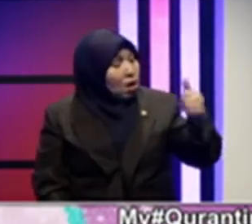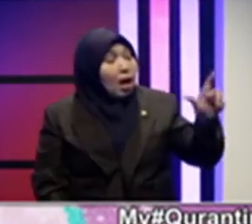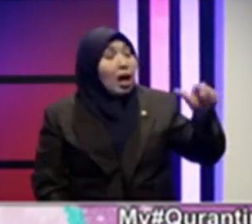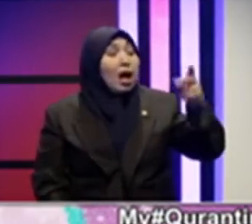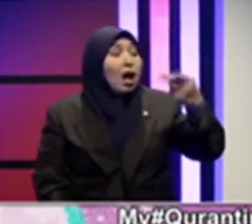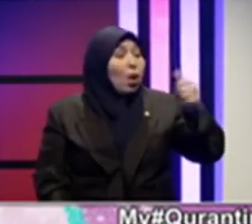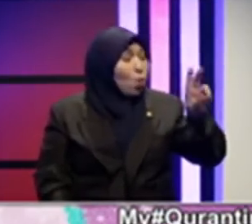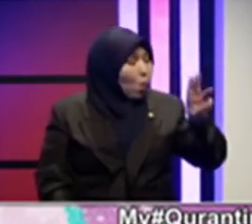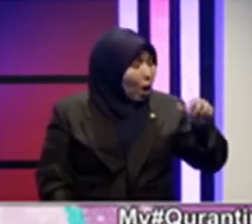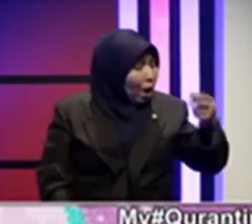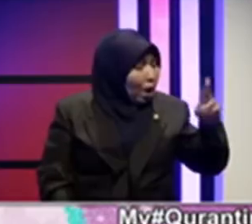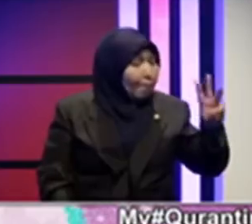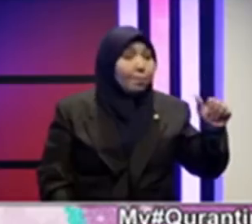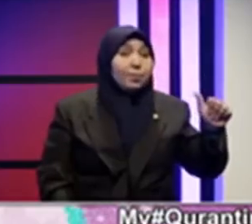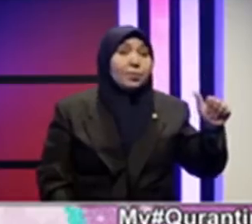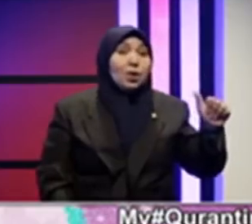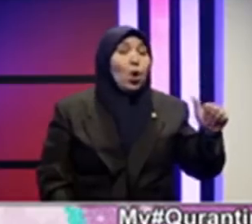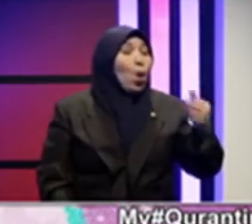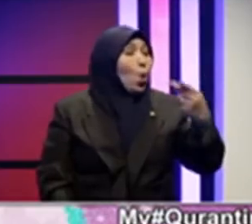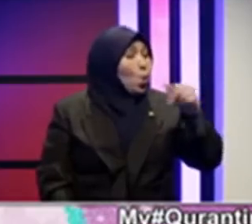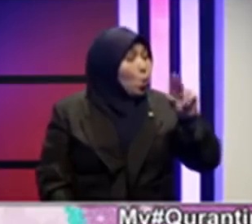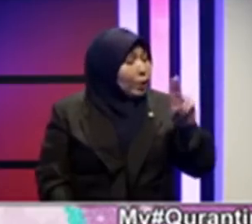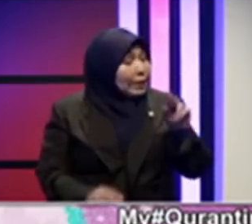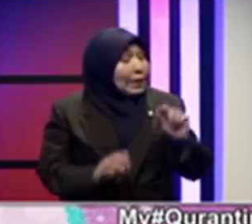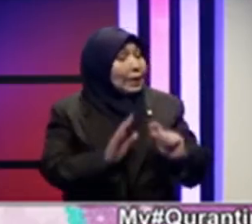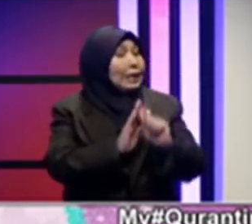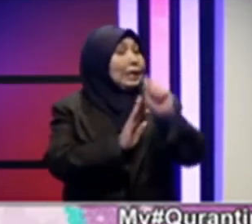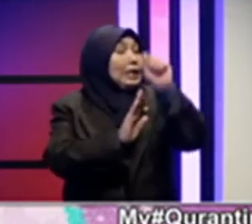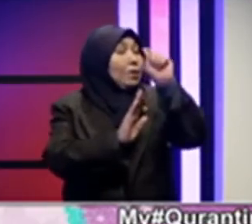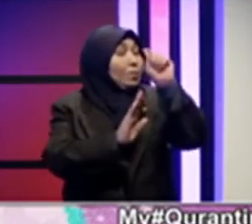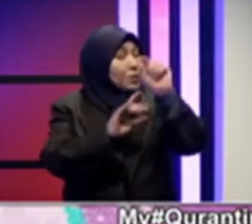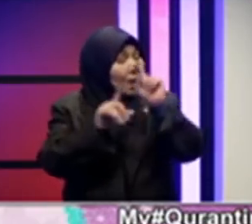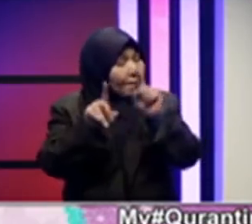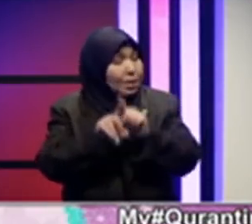innallaha huwa, hu tu ditinggikan. Juga sama